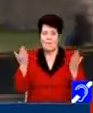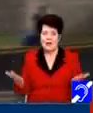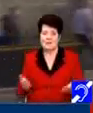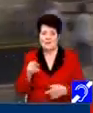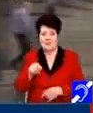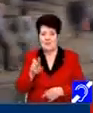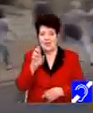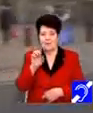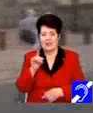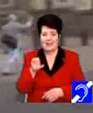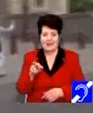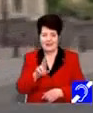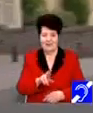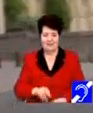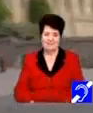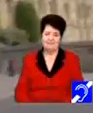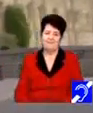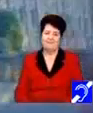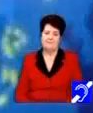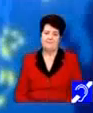monarhiei britanice.